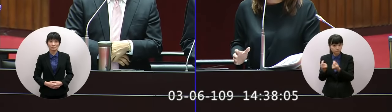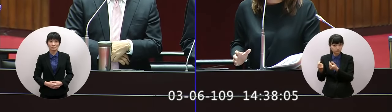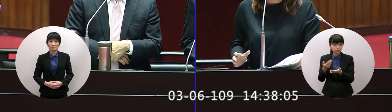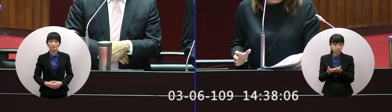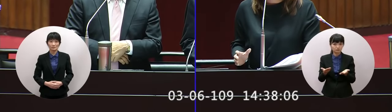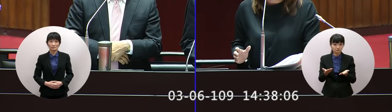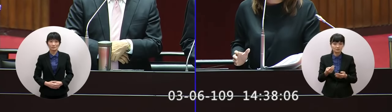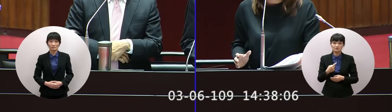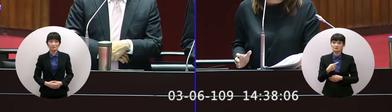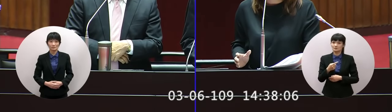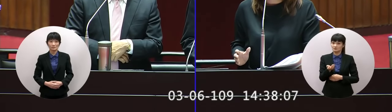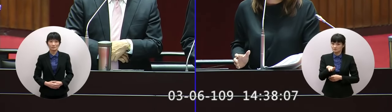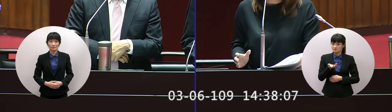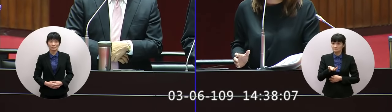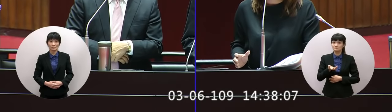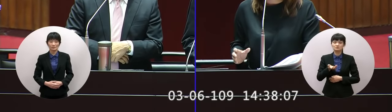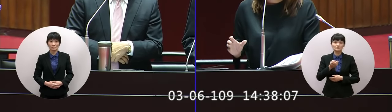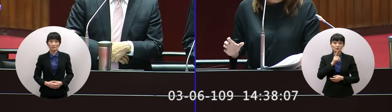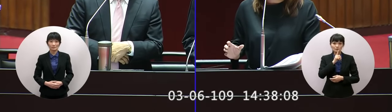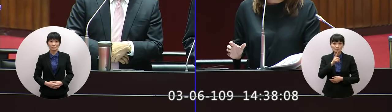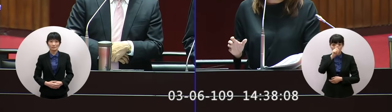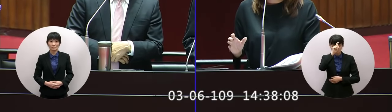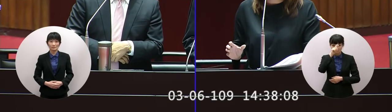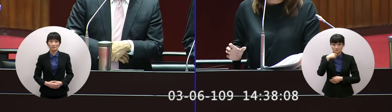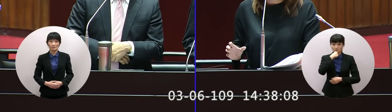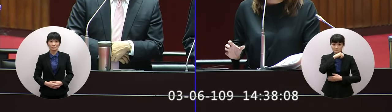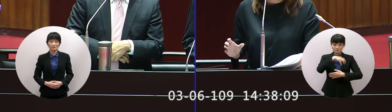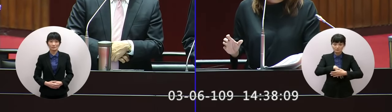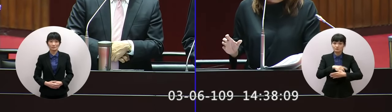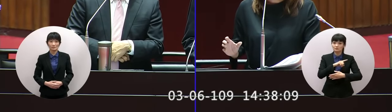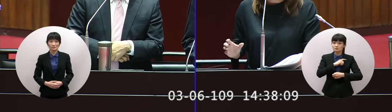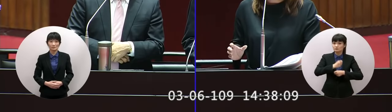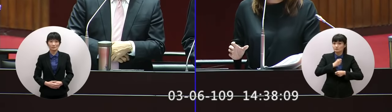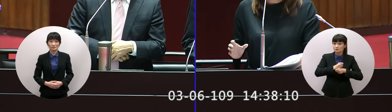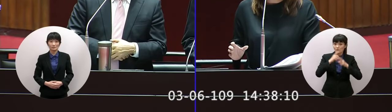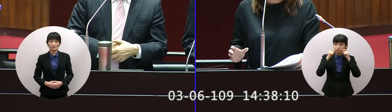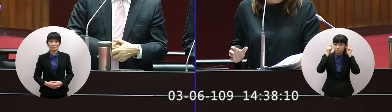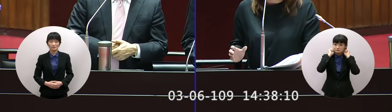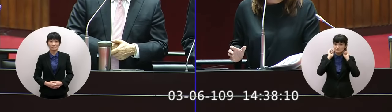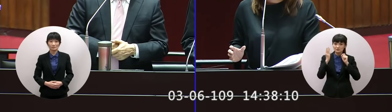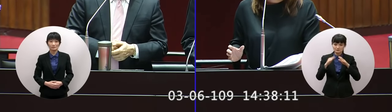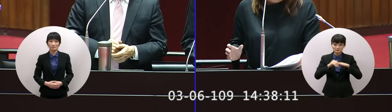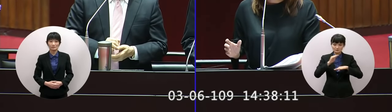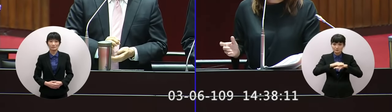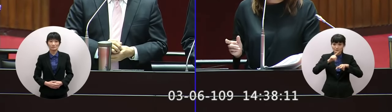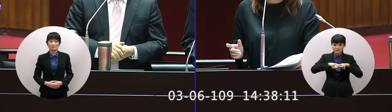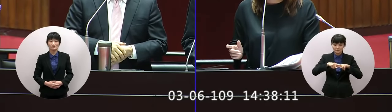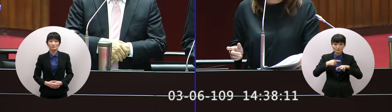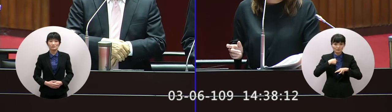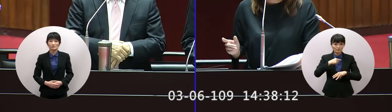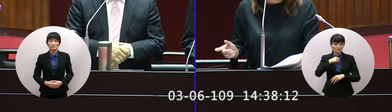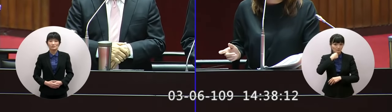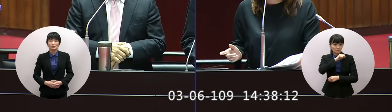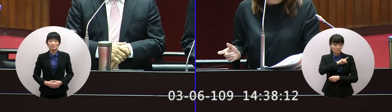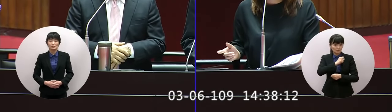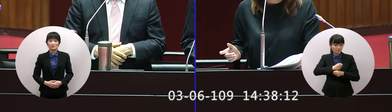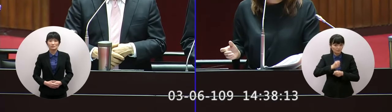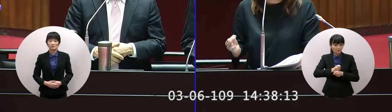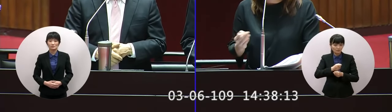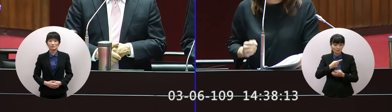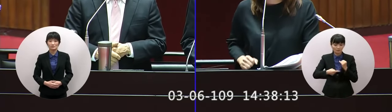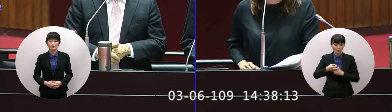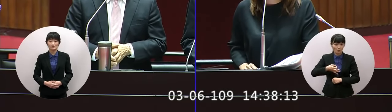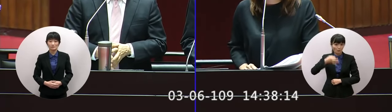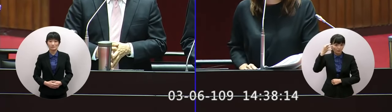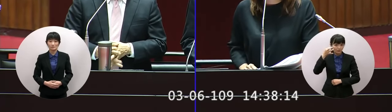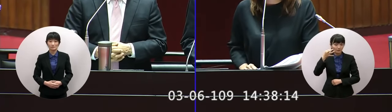使用国内生产的这些口罩，可是它的成本差异这么高，它等于买一片